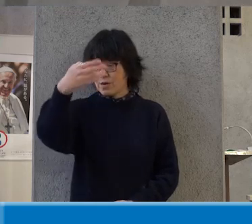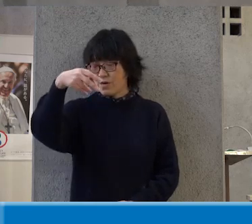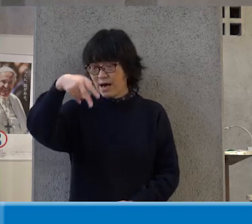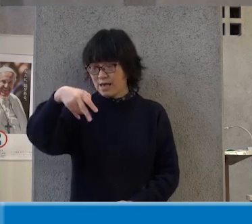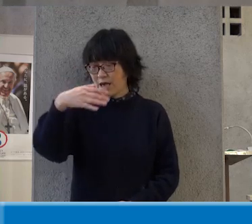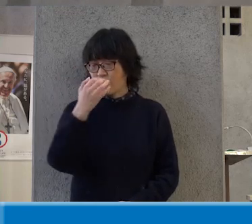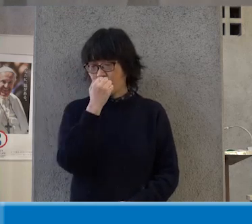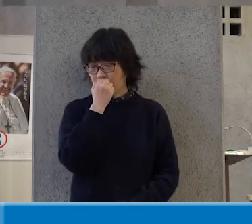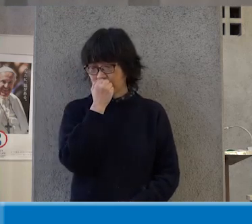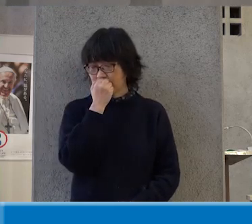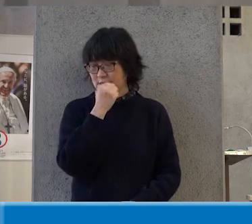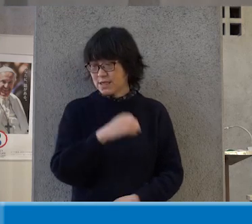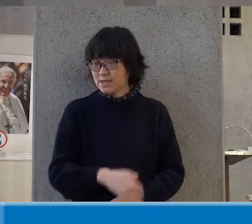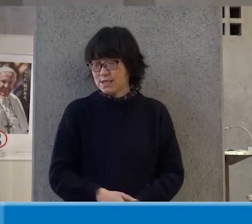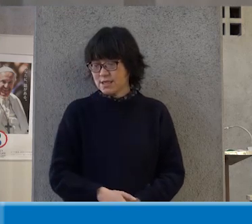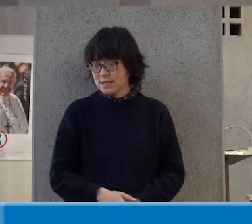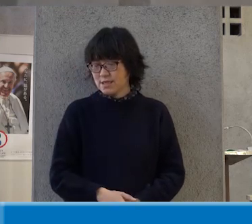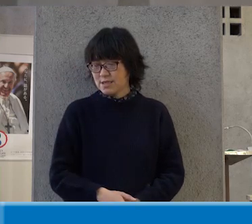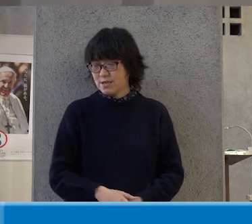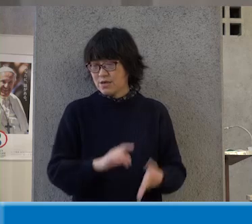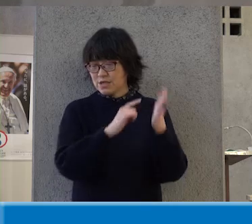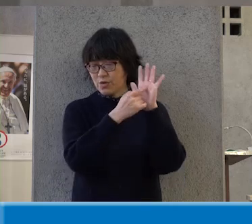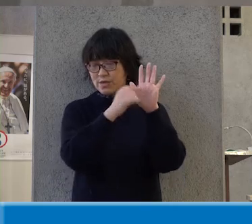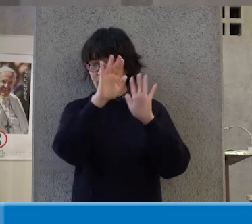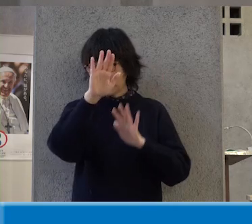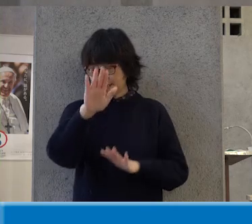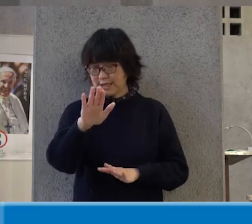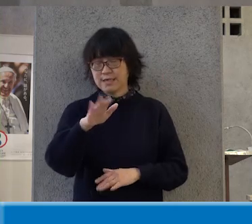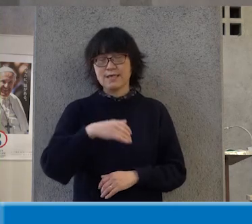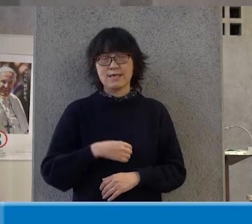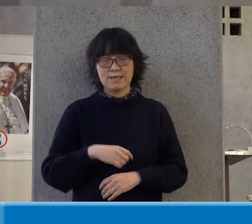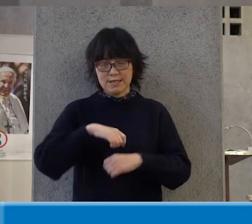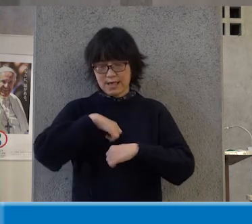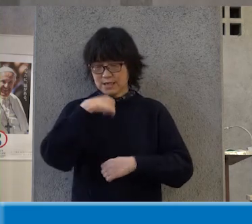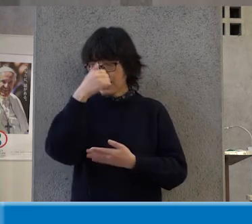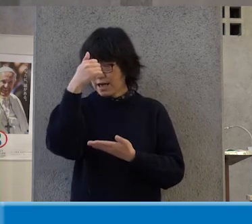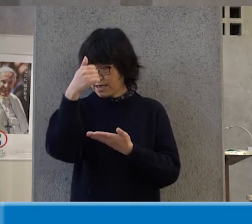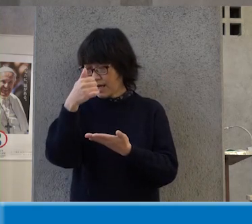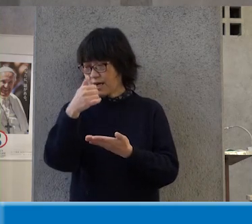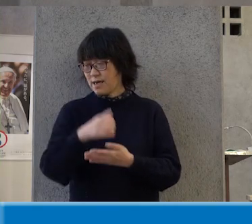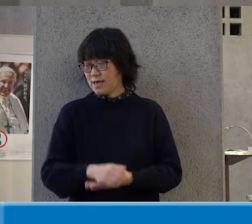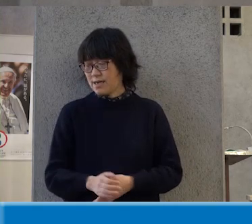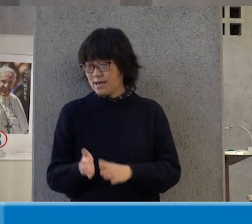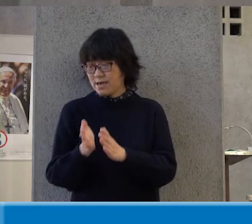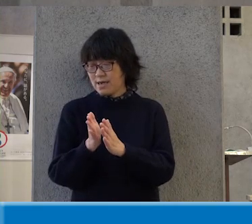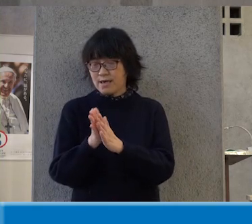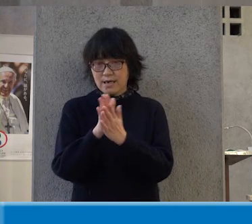ヨハネの牧師、商人であり誠実な方、